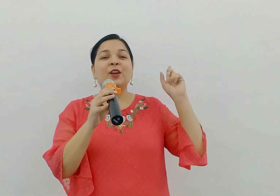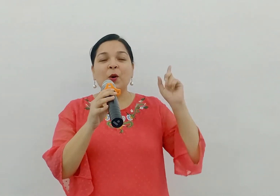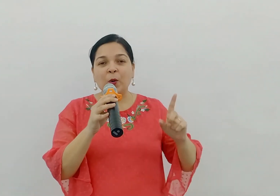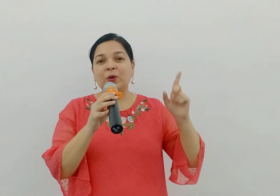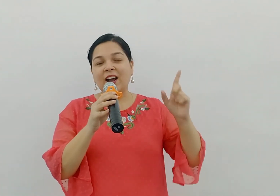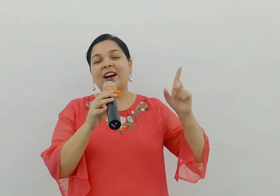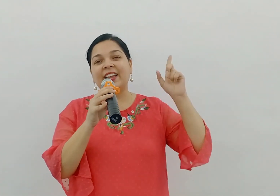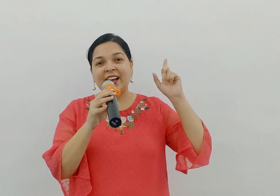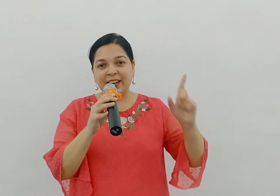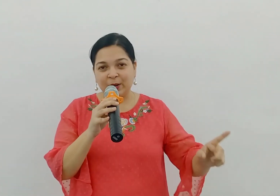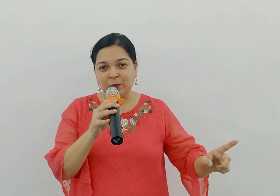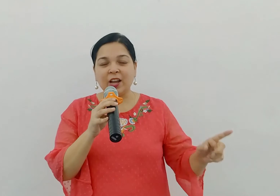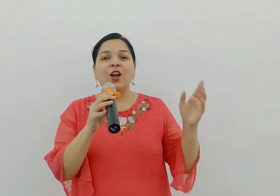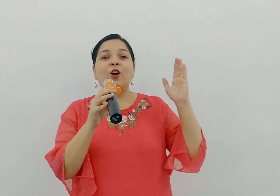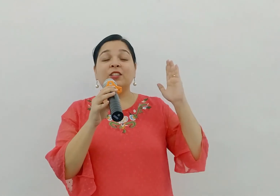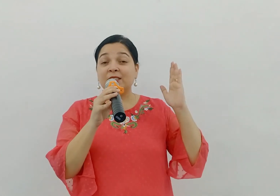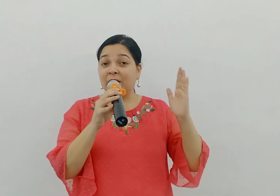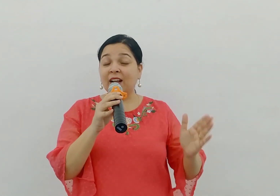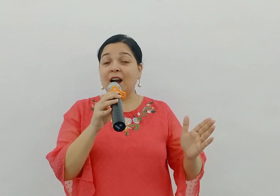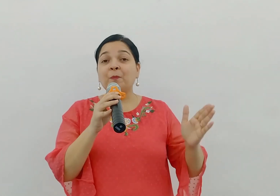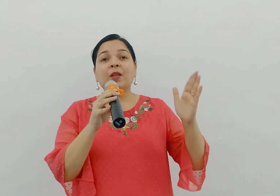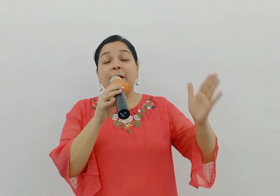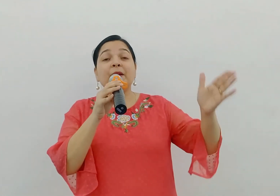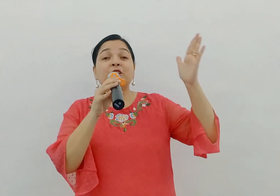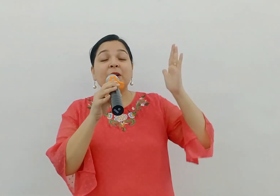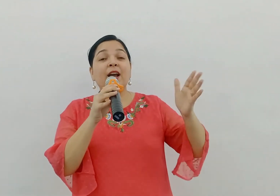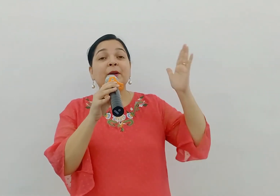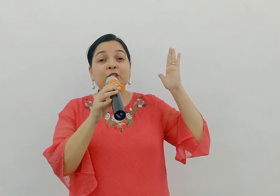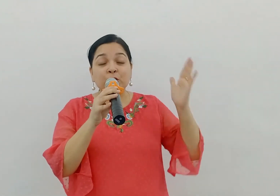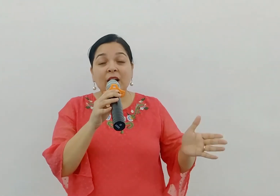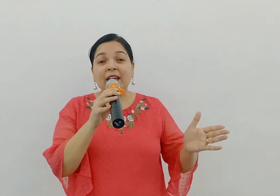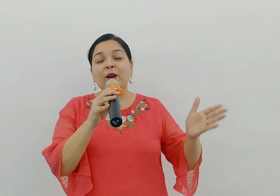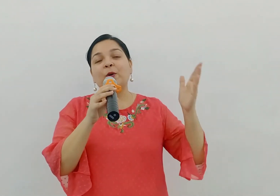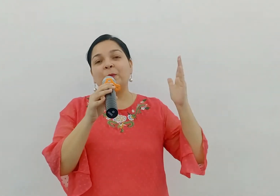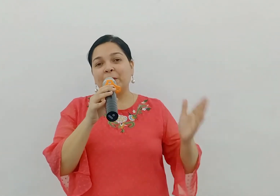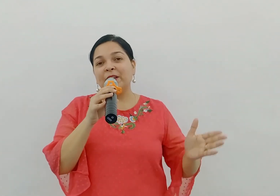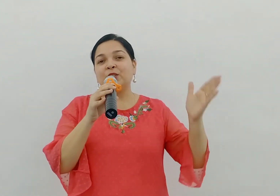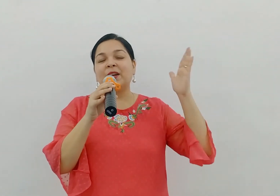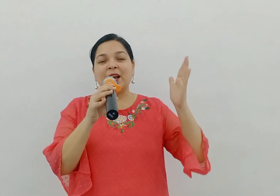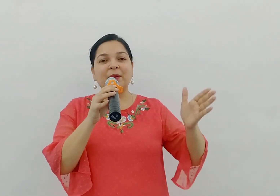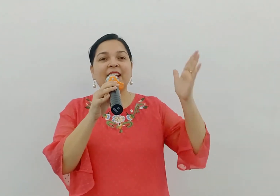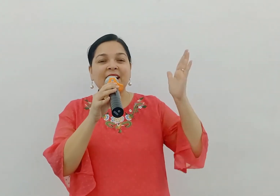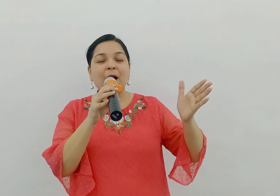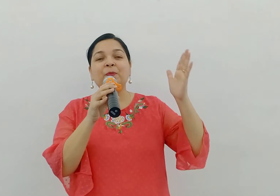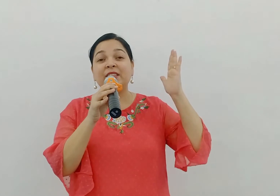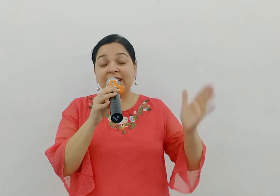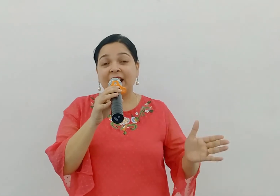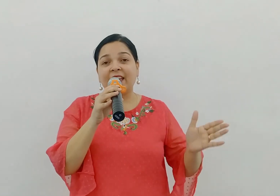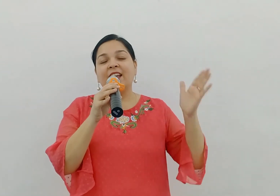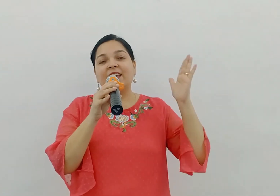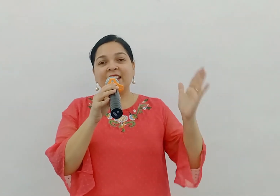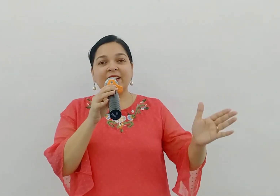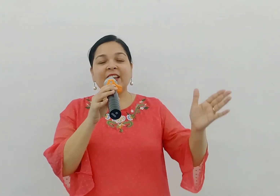उद्धार भी हो रहा है। हालेलुया। जैसे मैंने कहा, परमेश्वर ने हमें चुना है और परमेश्वर ने हमें ये काम